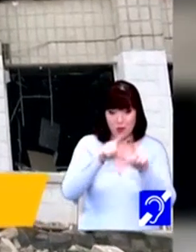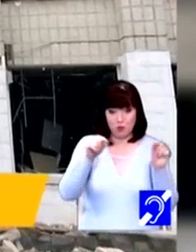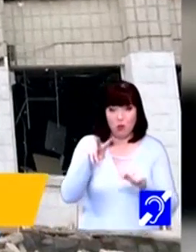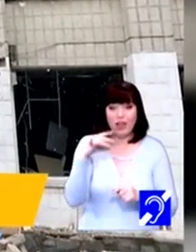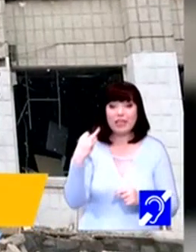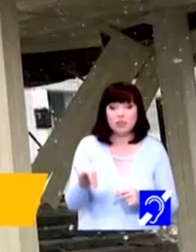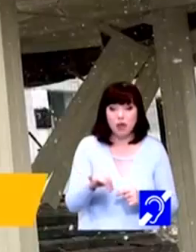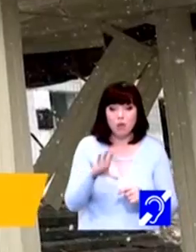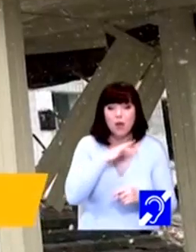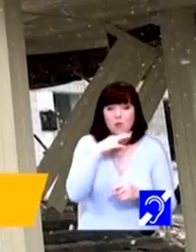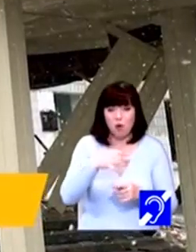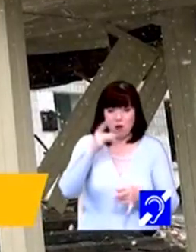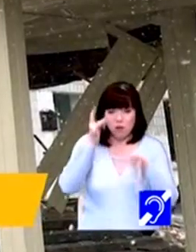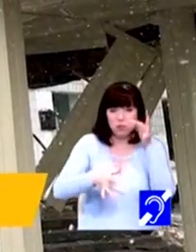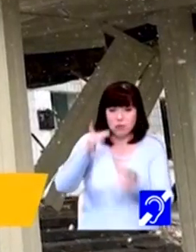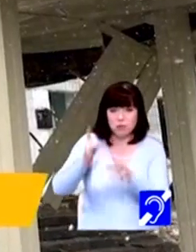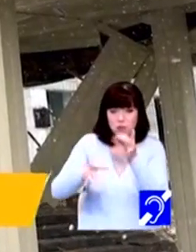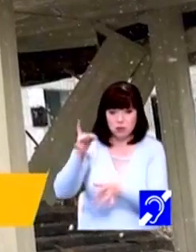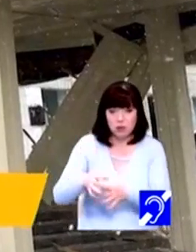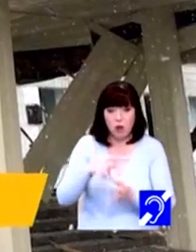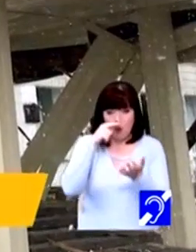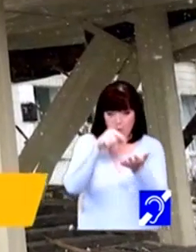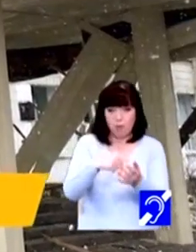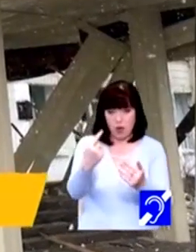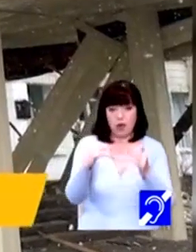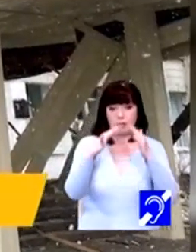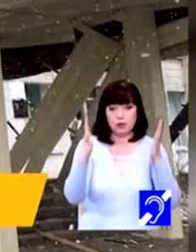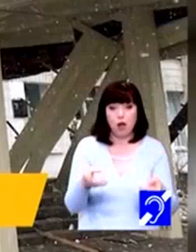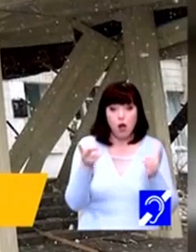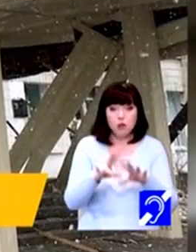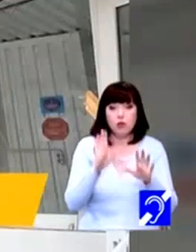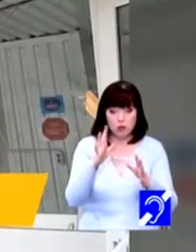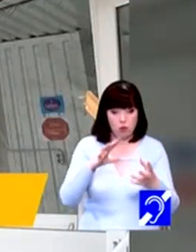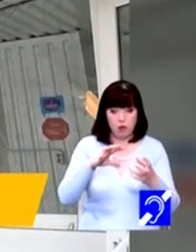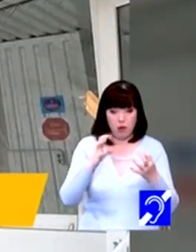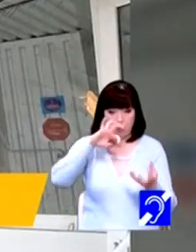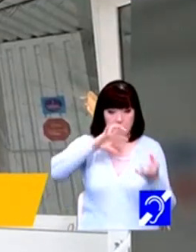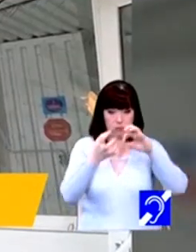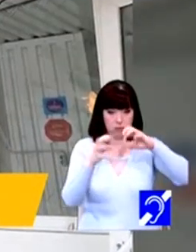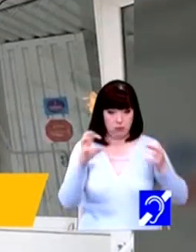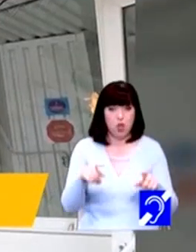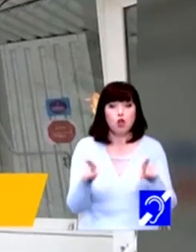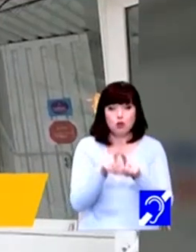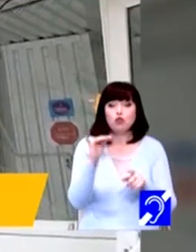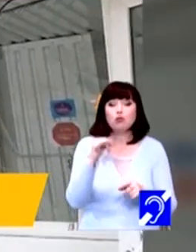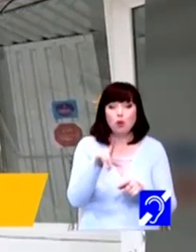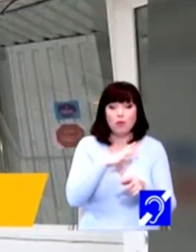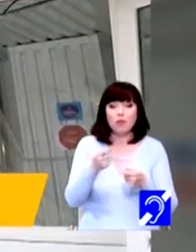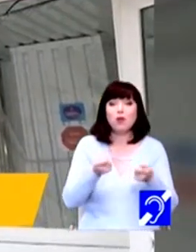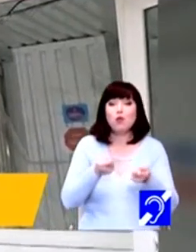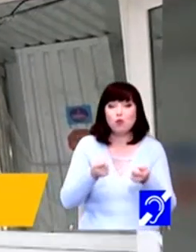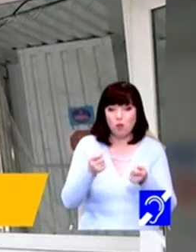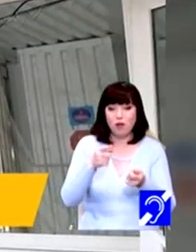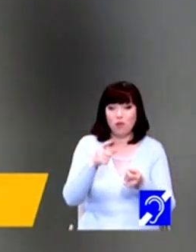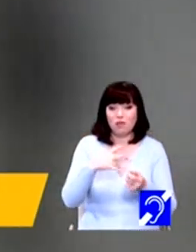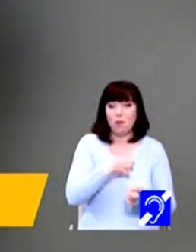complet după ce mai multe bombe ale invadatorilor au nimerit în clădire. Au rămas doar ruinile. Tot în Jitomir, o clădire administrativă a fost lovită de